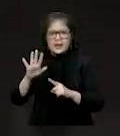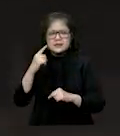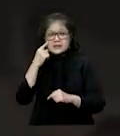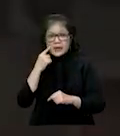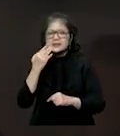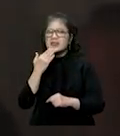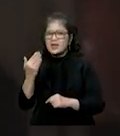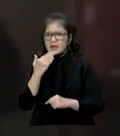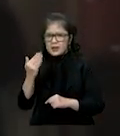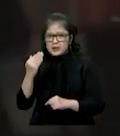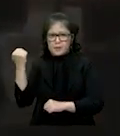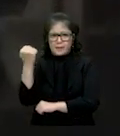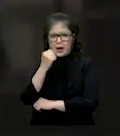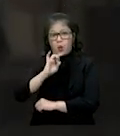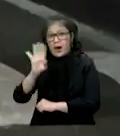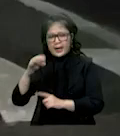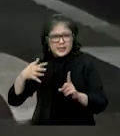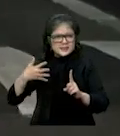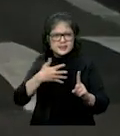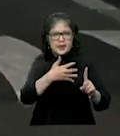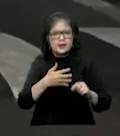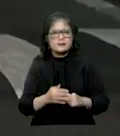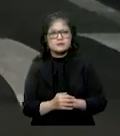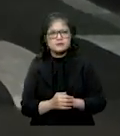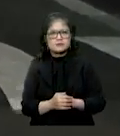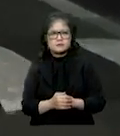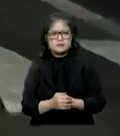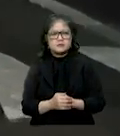memburu para pelaku. Dari Deli Serdang, Sumatera Utara, Adi Palapahara, HapiNews melaporkan.